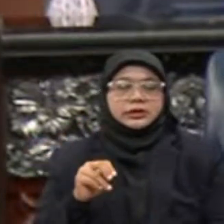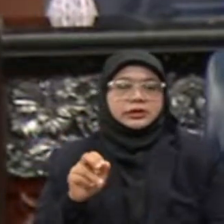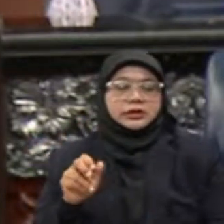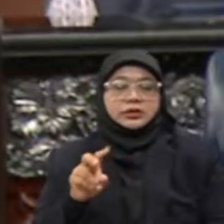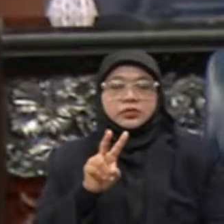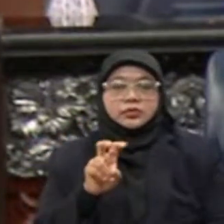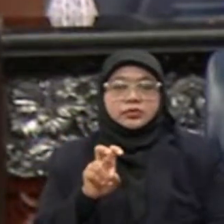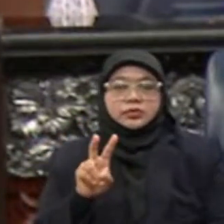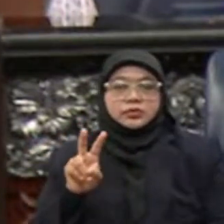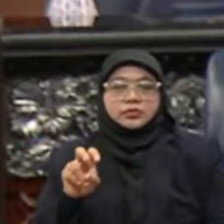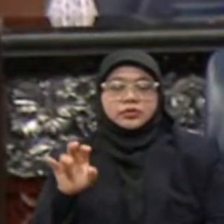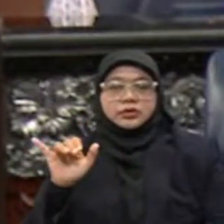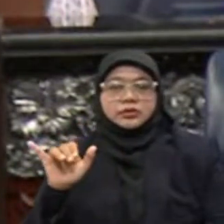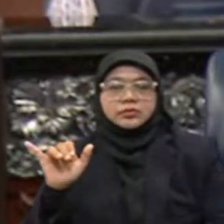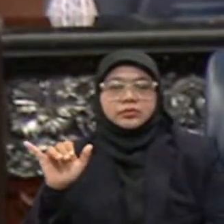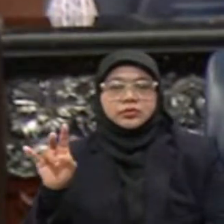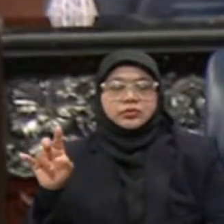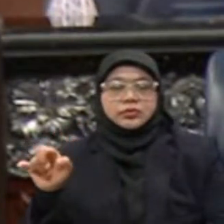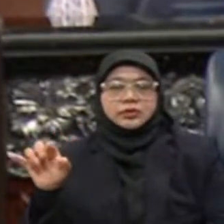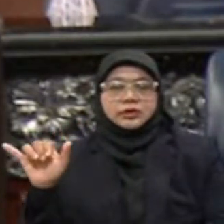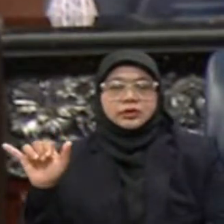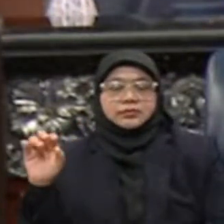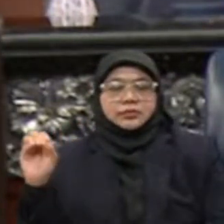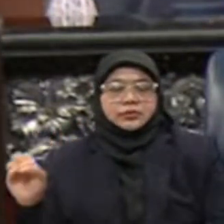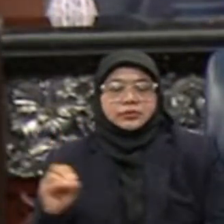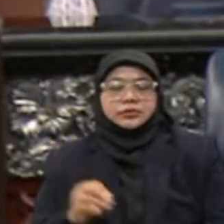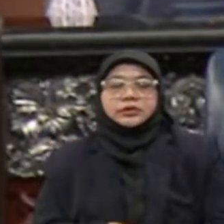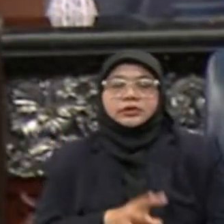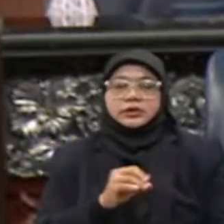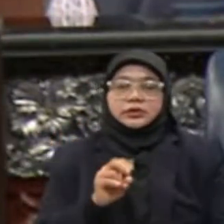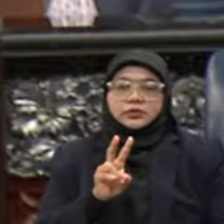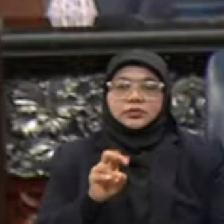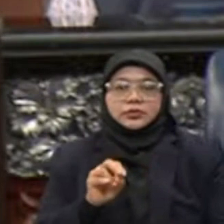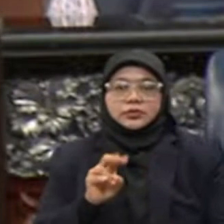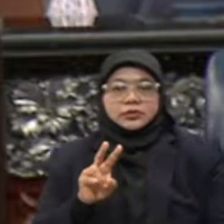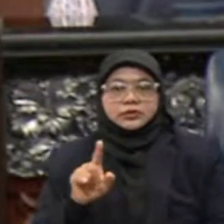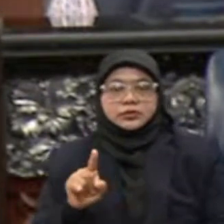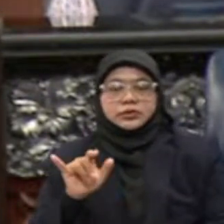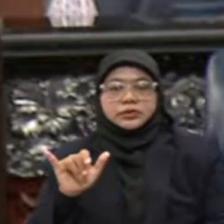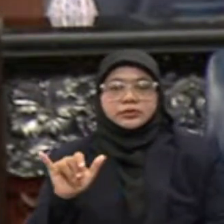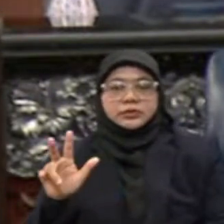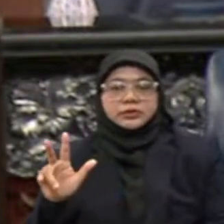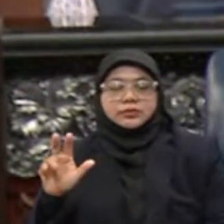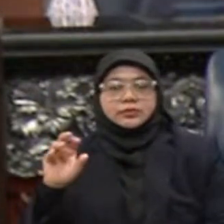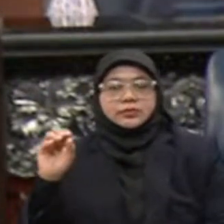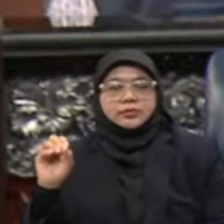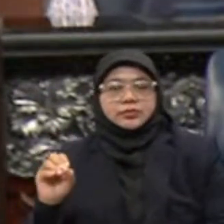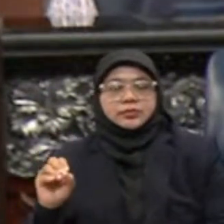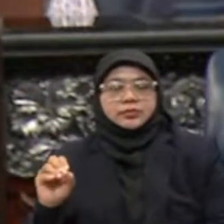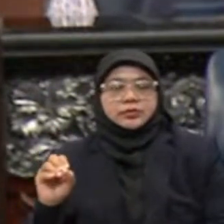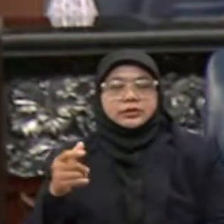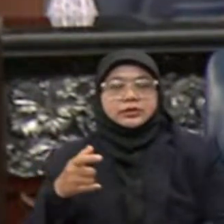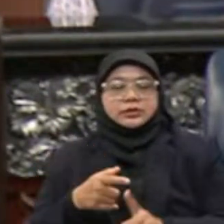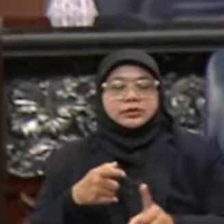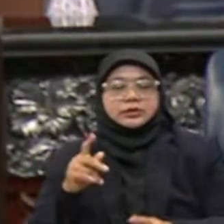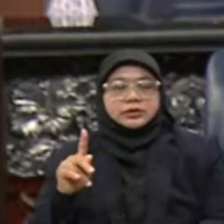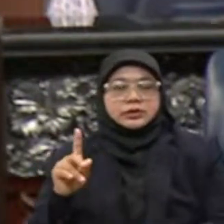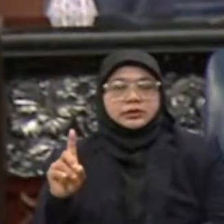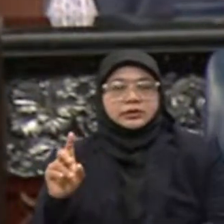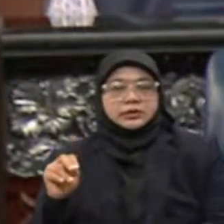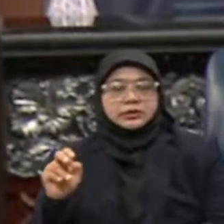62 perbedaan kosong 2021 63 populeran 400